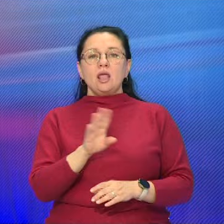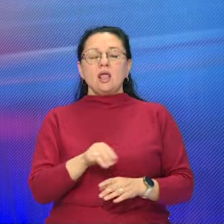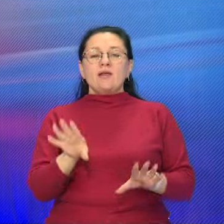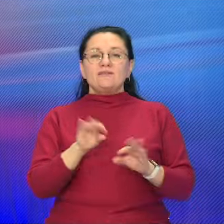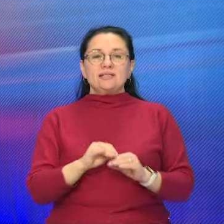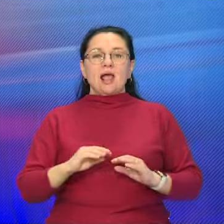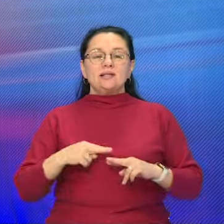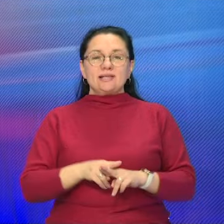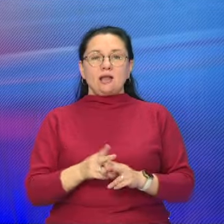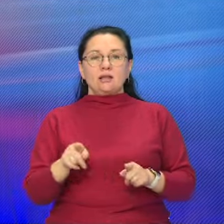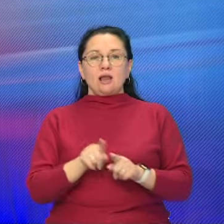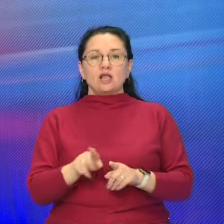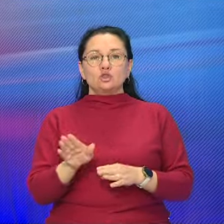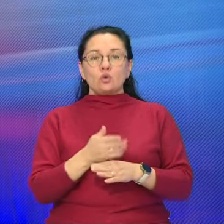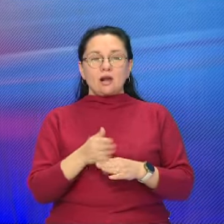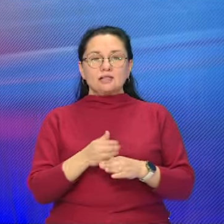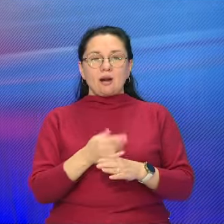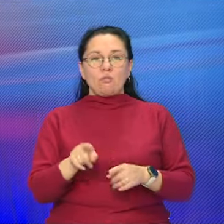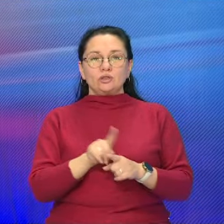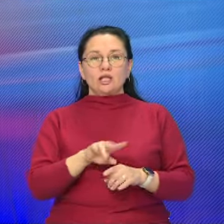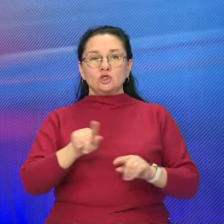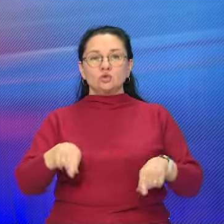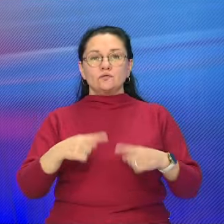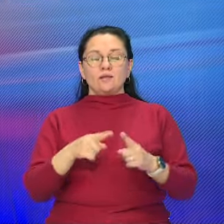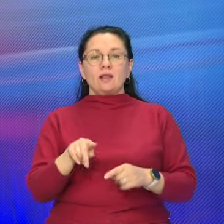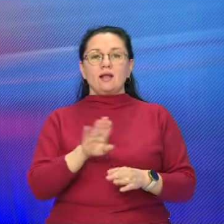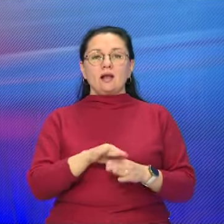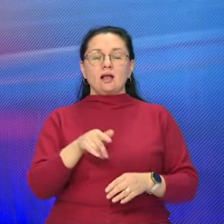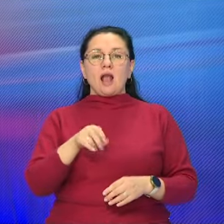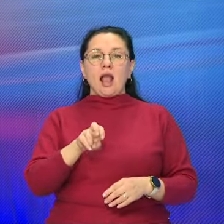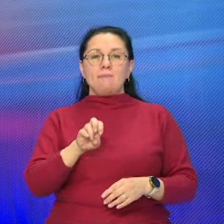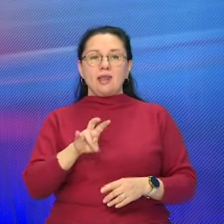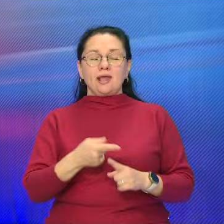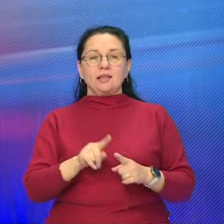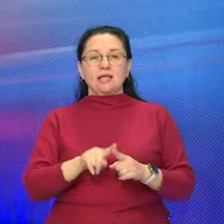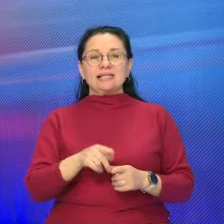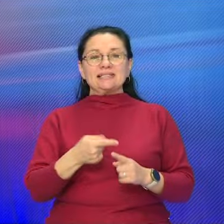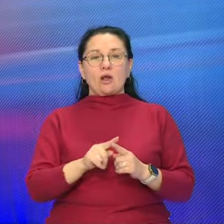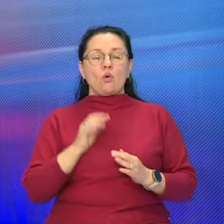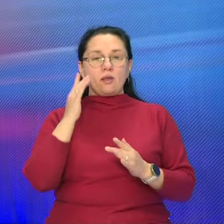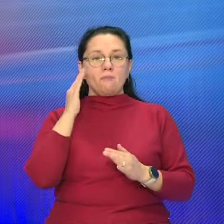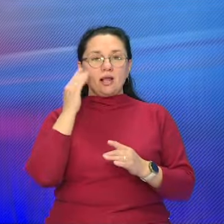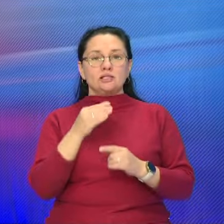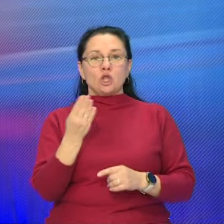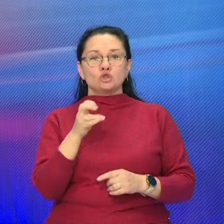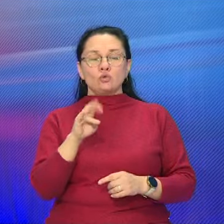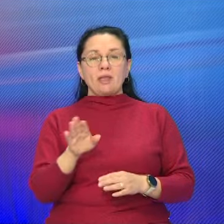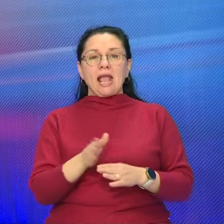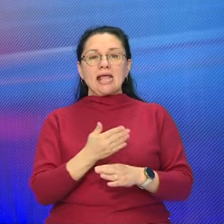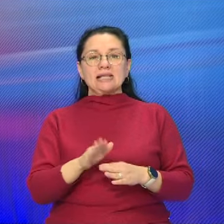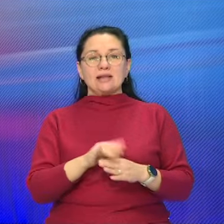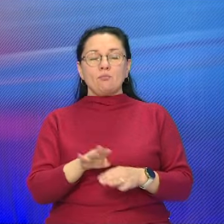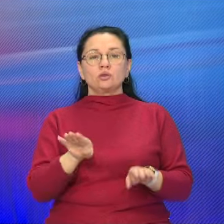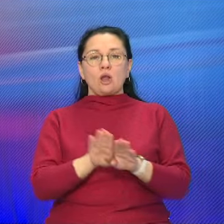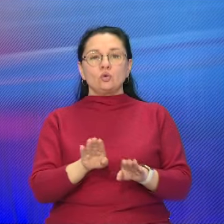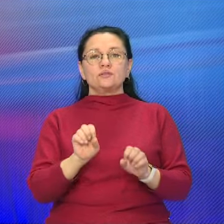техніку однобакового перебору, что використовують при створенні постілок под масштабные работы. З гэтай мэтай Фелікс Шунейка і распрацаваў вертикальные